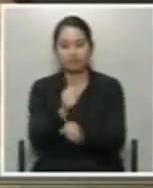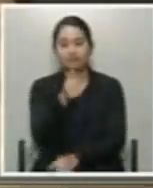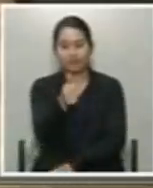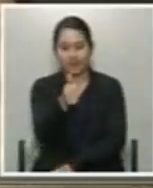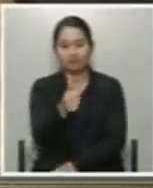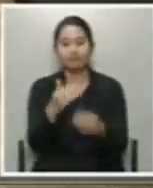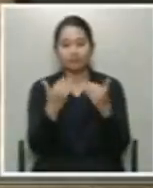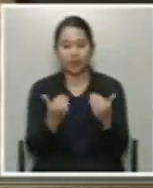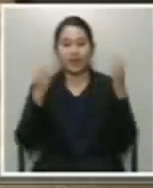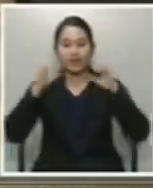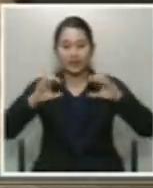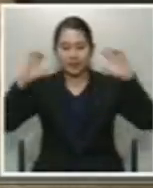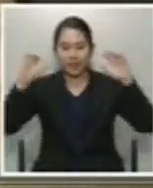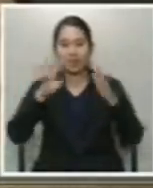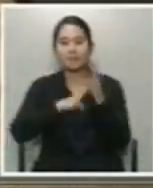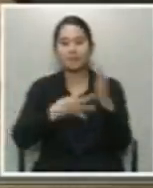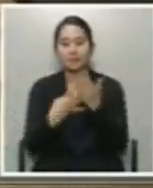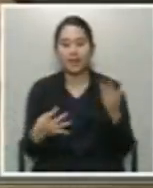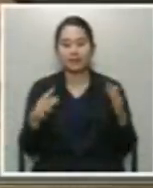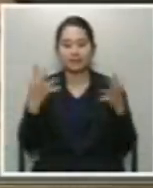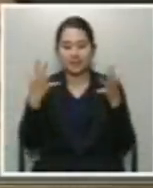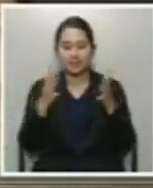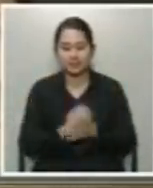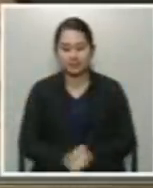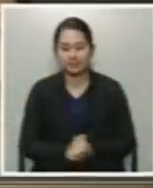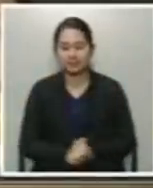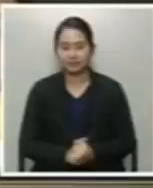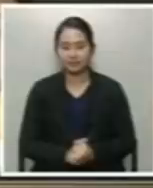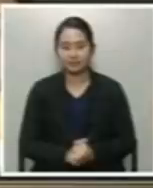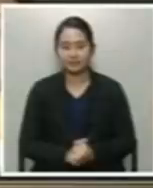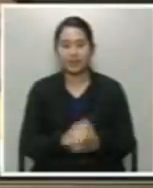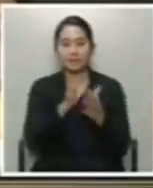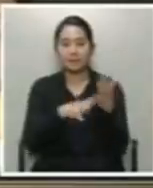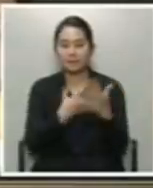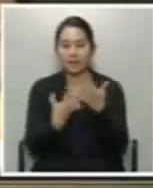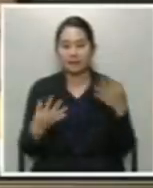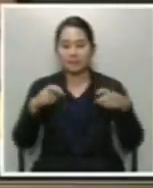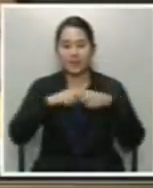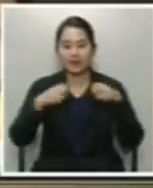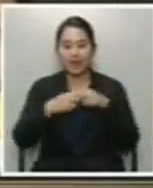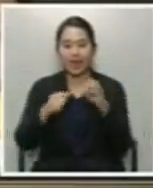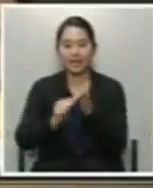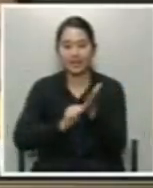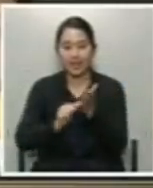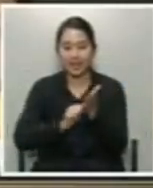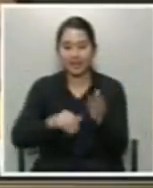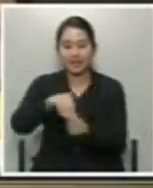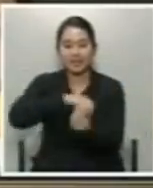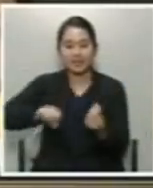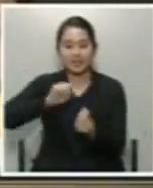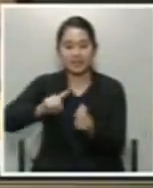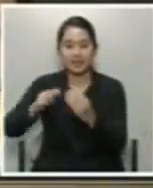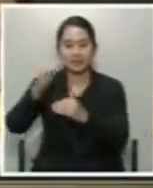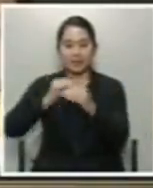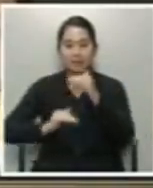ฐบาลยังไม่ได้เตรียมมาตรการเอาไว้รองรับเพื่อจะแก้ไขปัญหาเยียวยากับเศรษฐกิจที่นับวัน